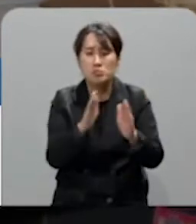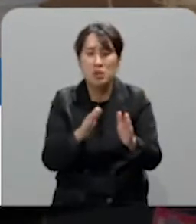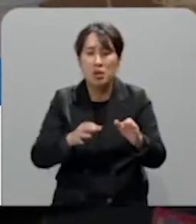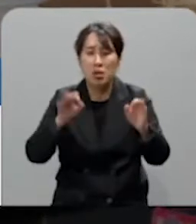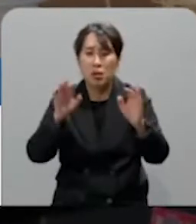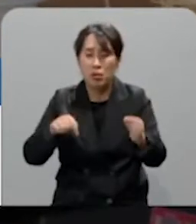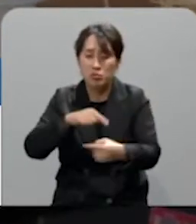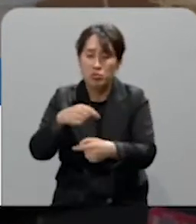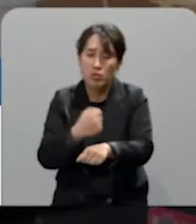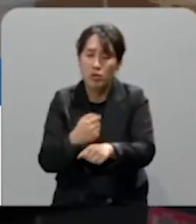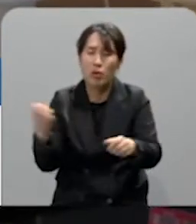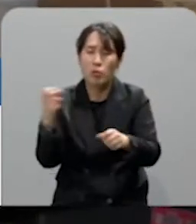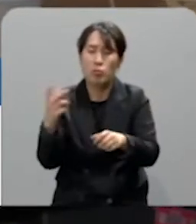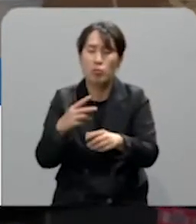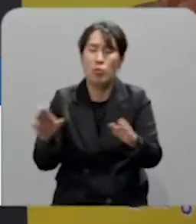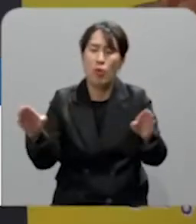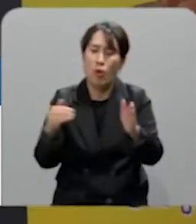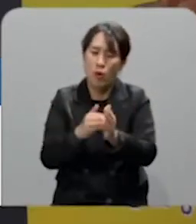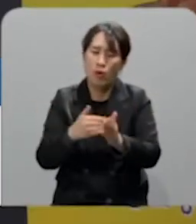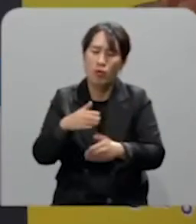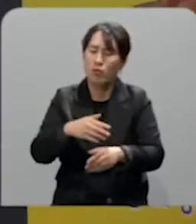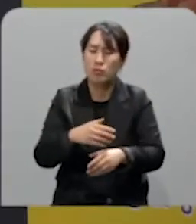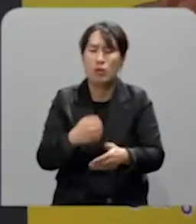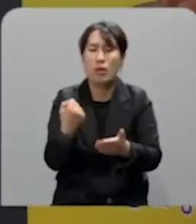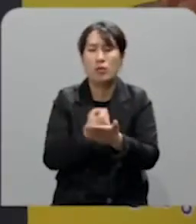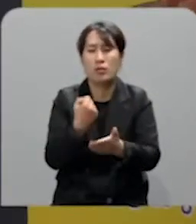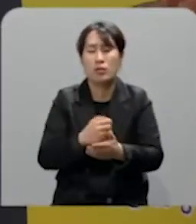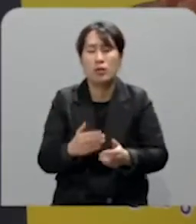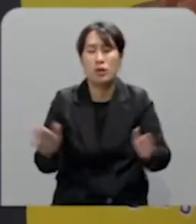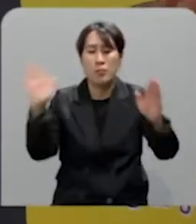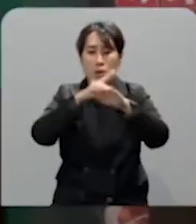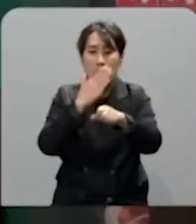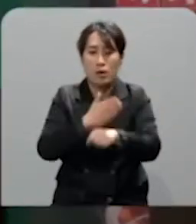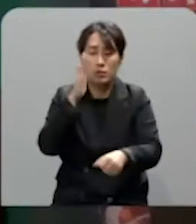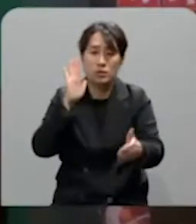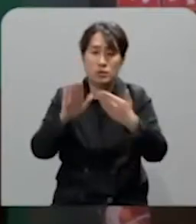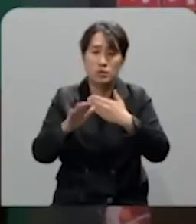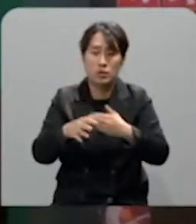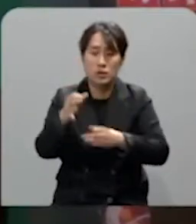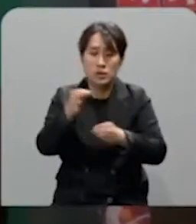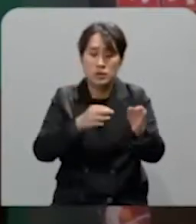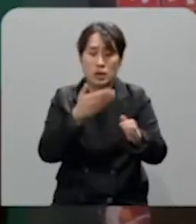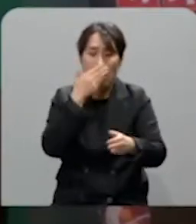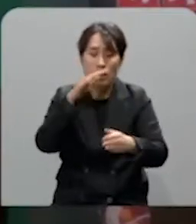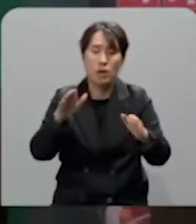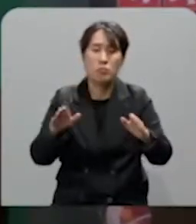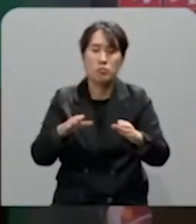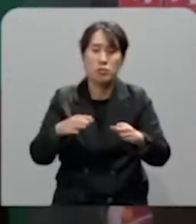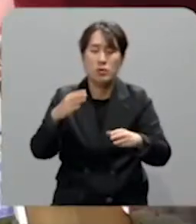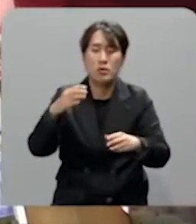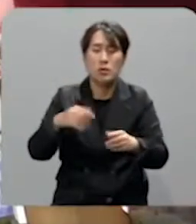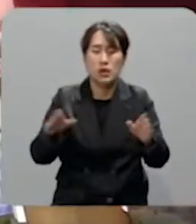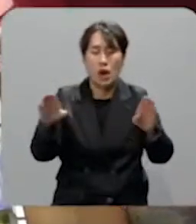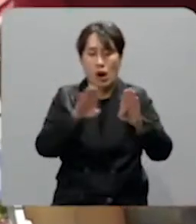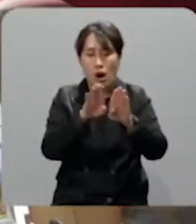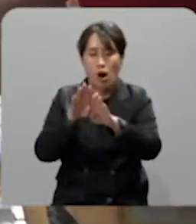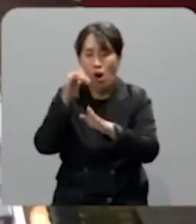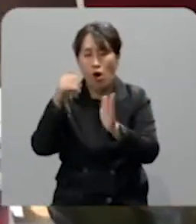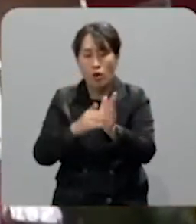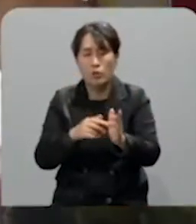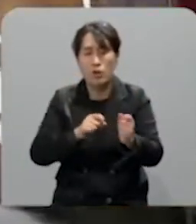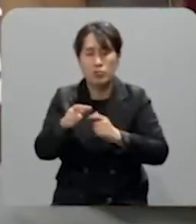준비해갖고 장사하다가 그냥 문 닫고 가니까는 밤 9시가 지나자 식당 불은 대부분 꺼졌고 거리는